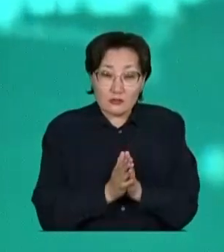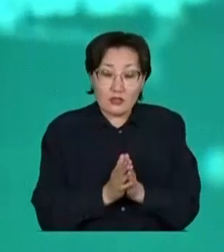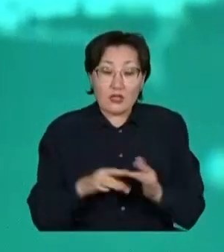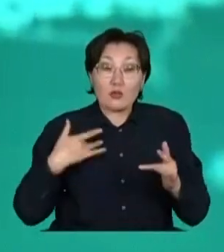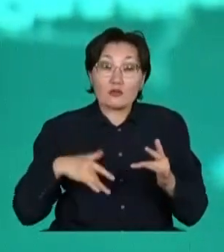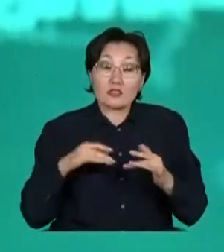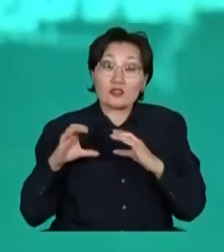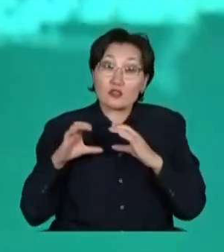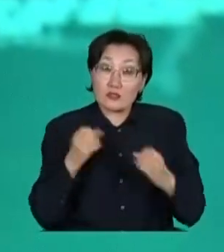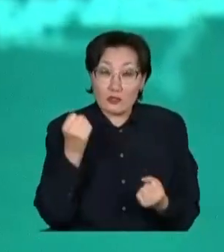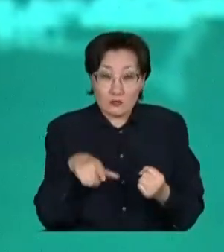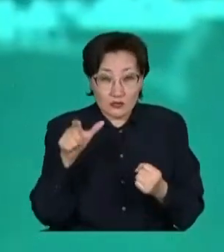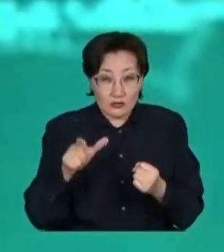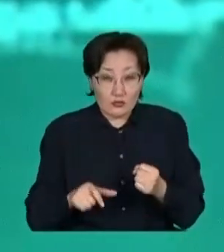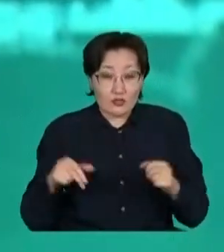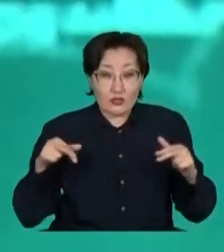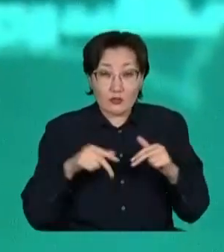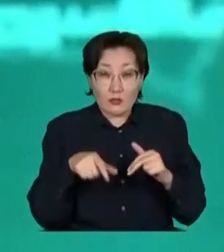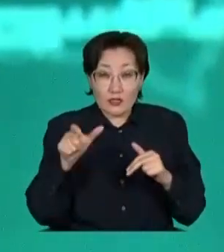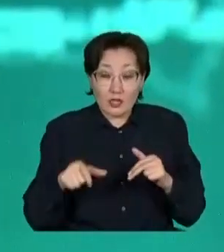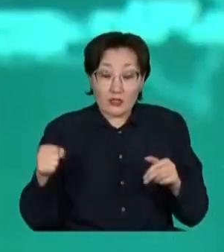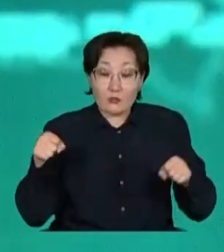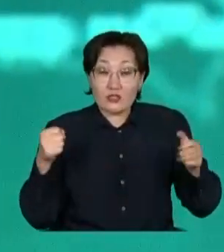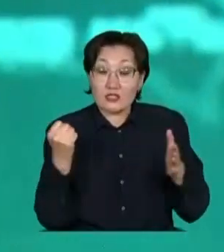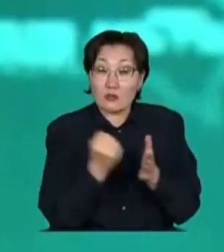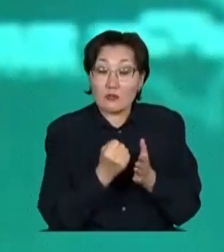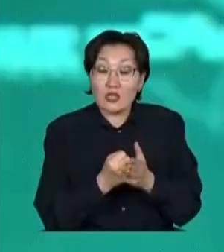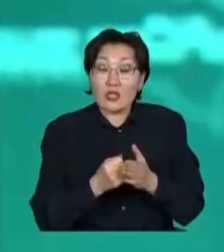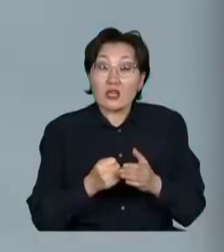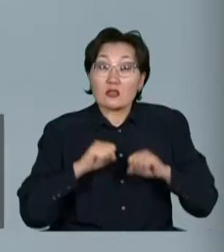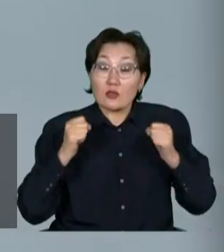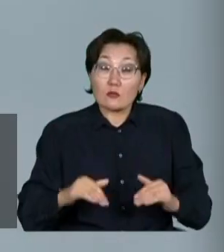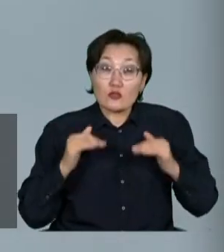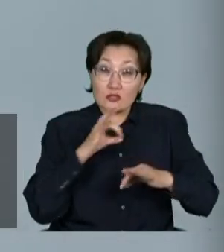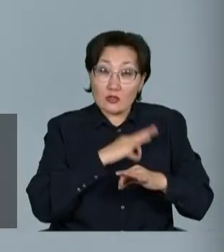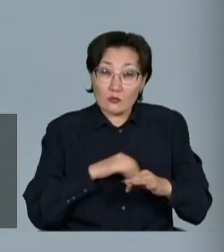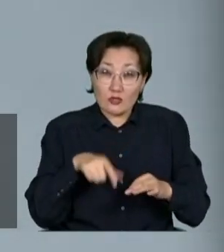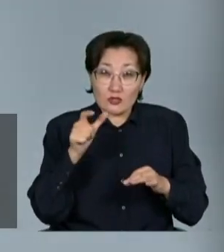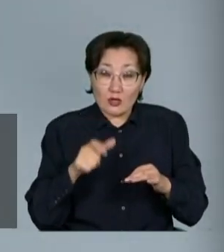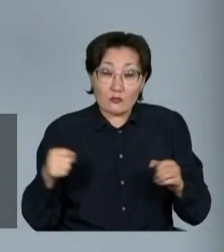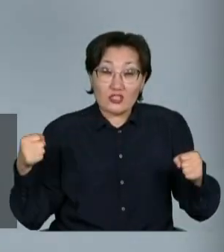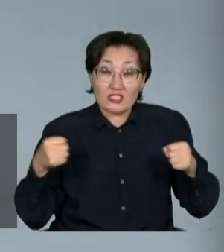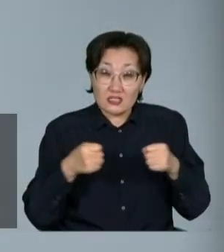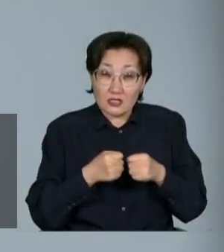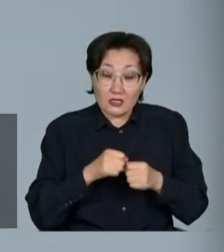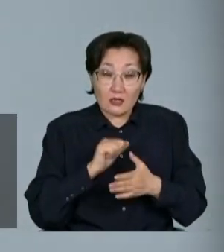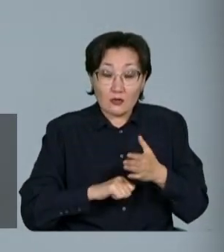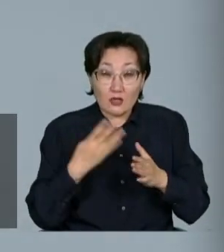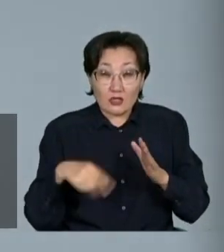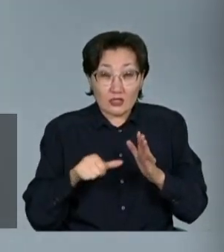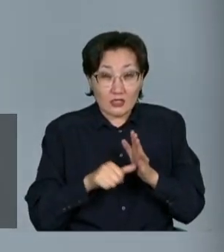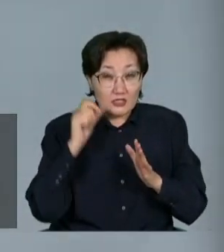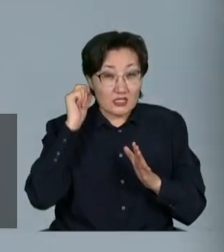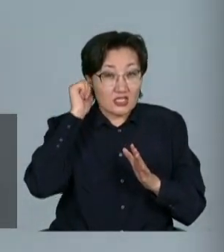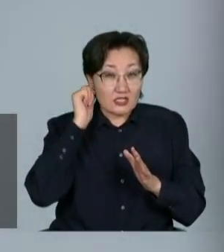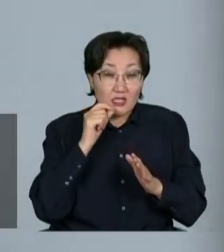Таразда автобус жүргізушісі жаяу жүргіншіні қағып кетті. Ол жылдамдықты асырып, жолаушыны жаншып өткен. Салдарынан 46 жастағы ер адам